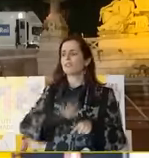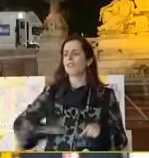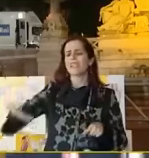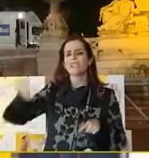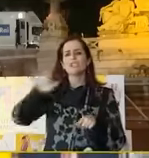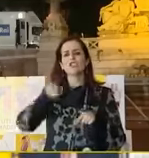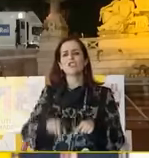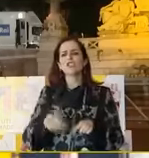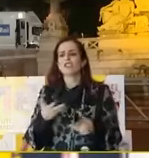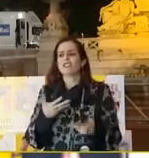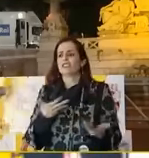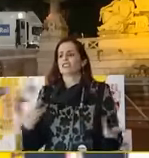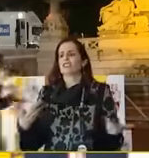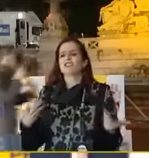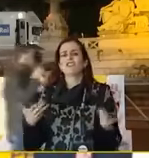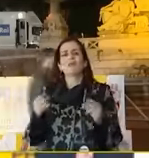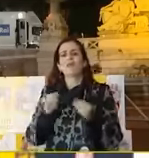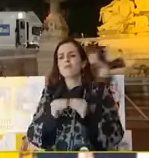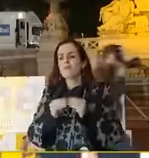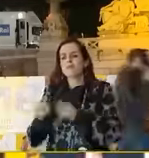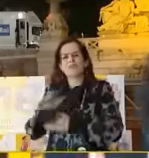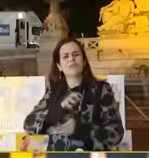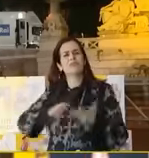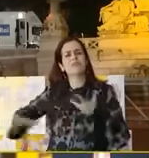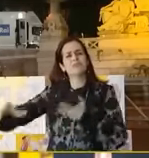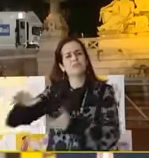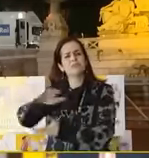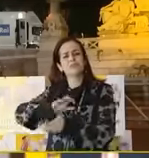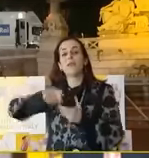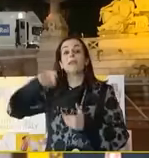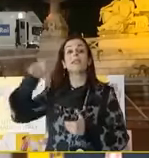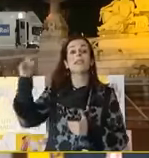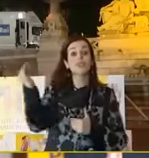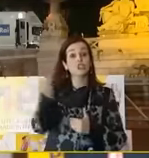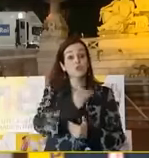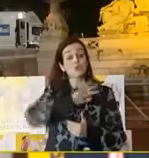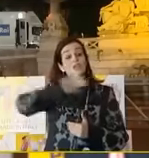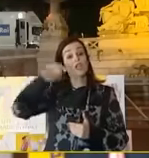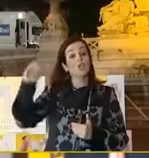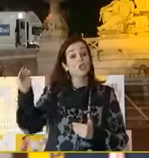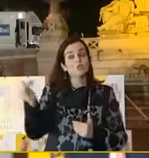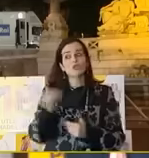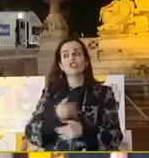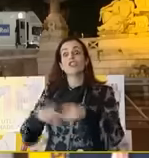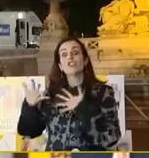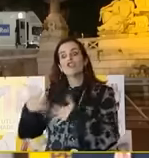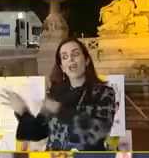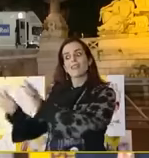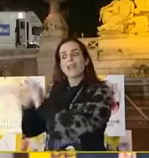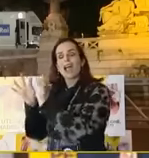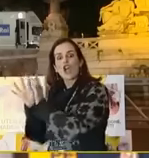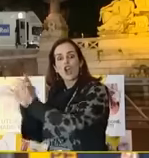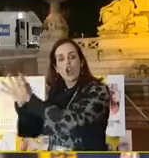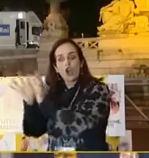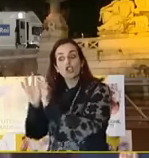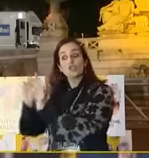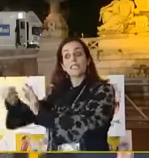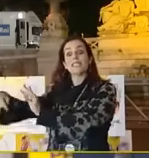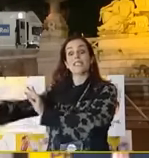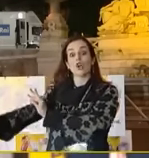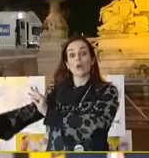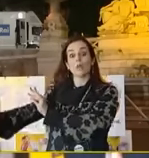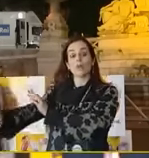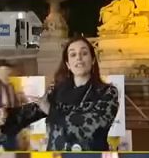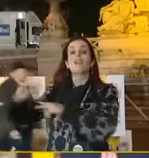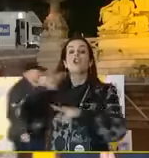in salsa laziale, perché tutti si stanno già mettendo d'accordo per il dopo, sia a livello nazionale